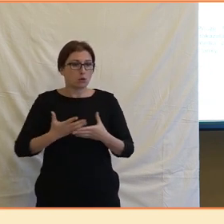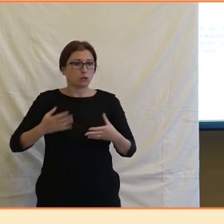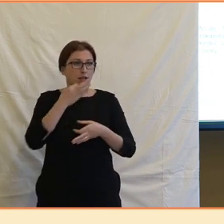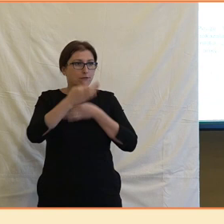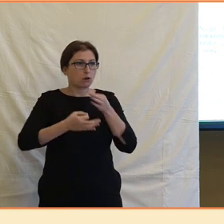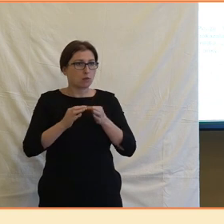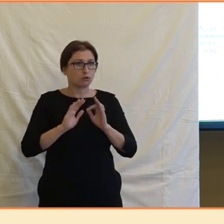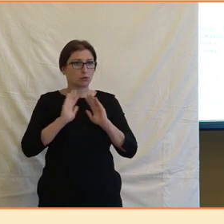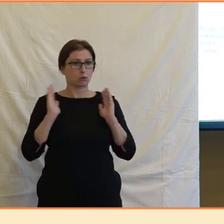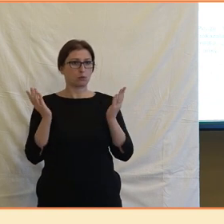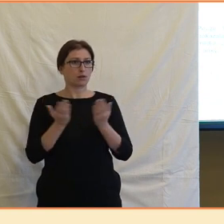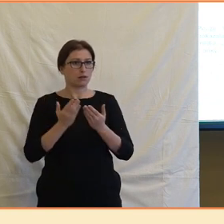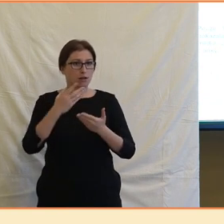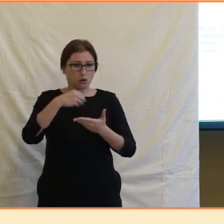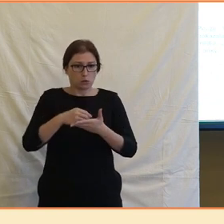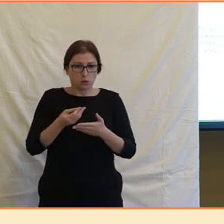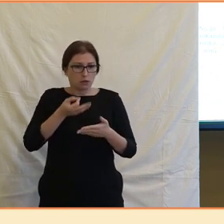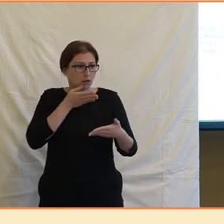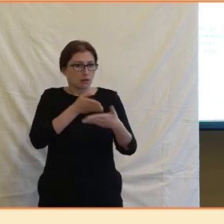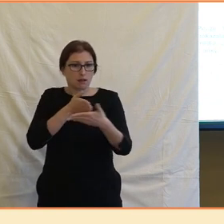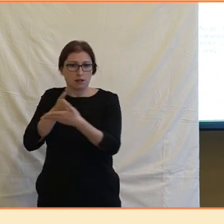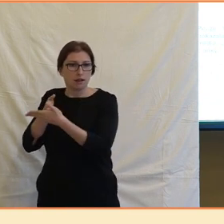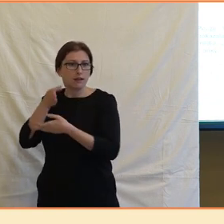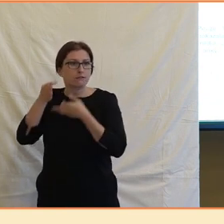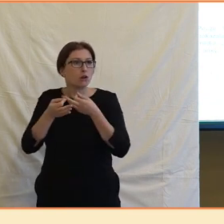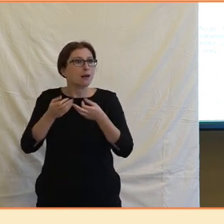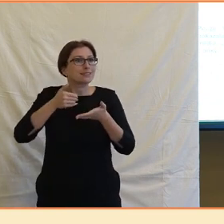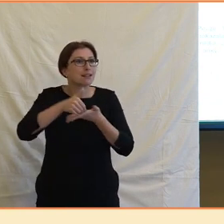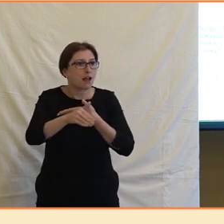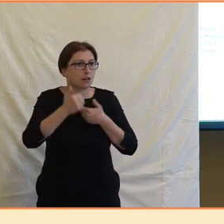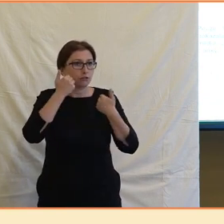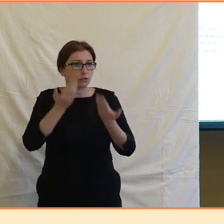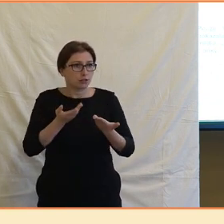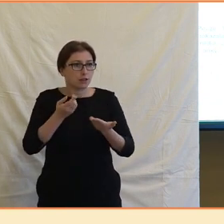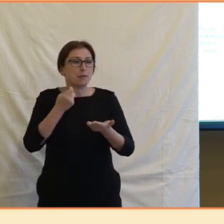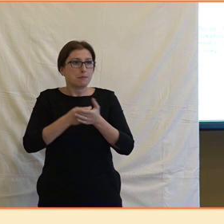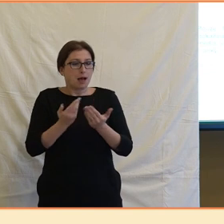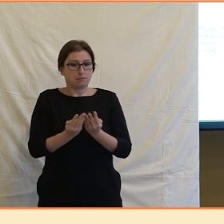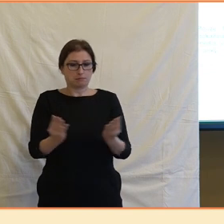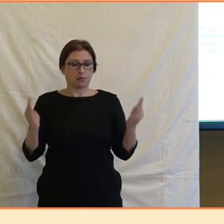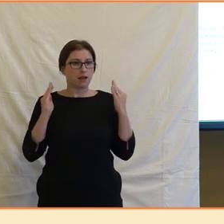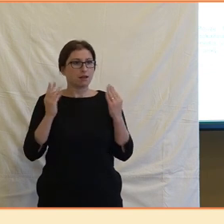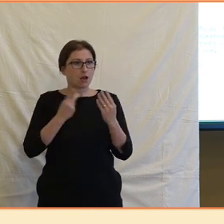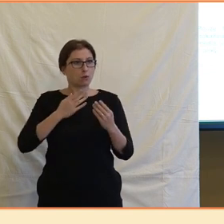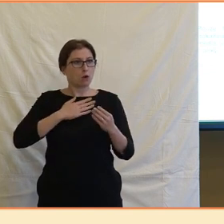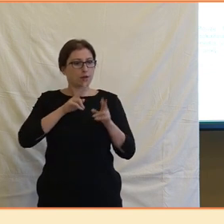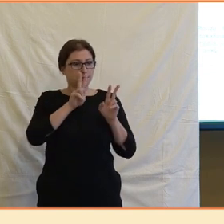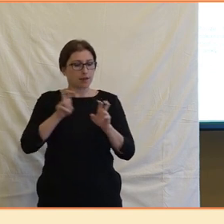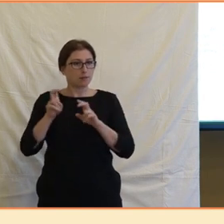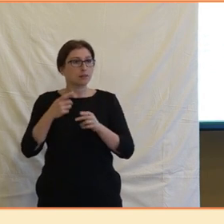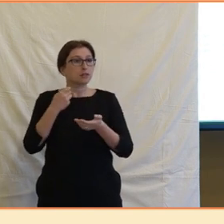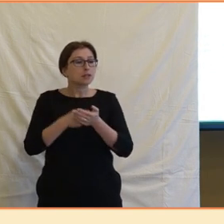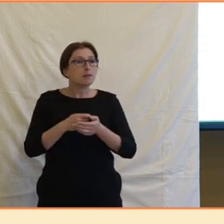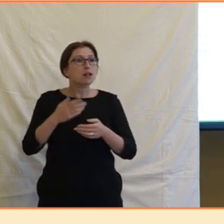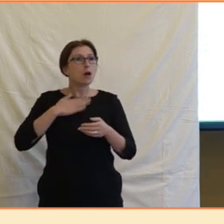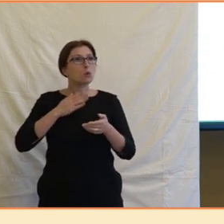bublin se můžeme také bavit o ztrátě kontroly uživatelů nad tím, jaký bude obsah internetu,